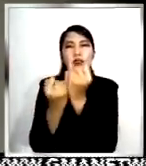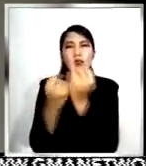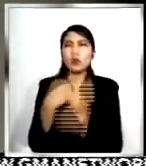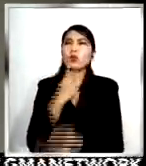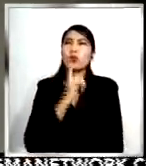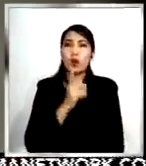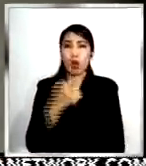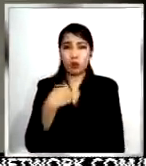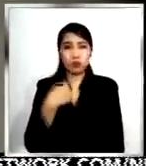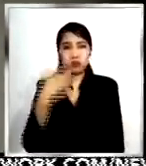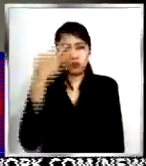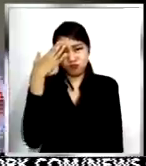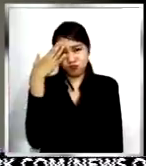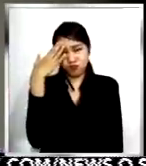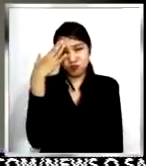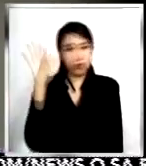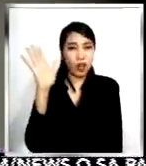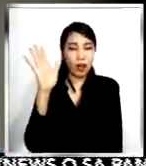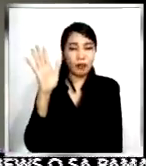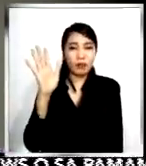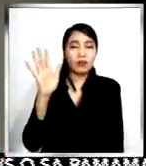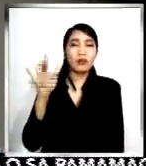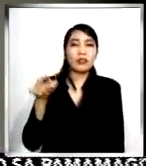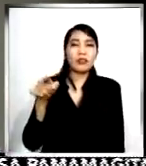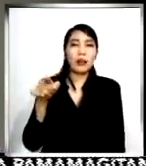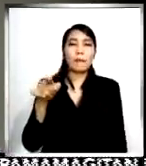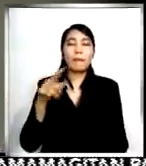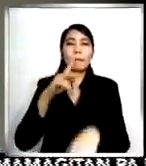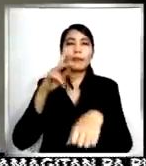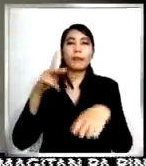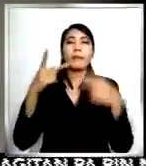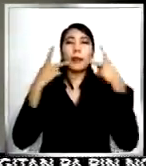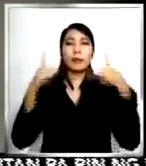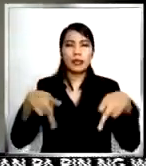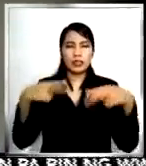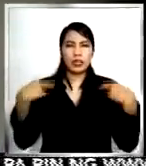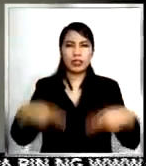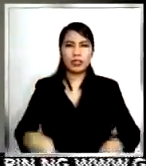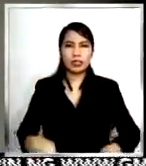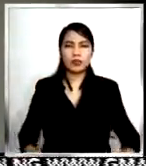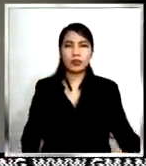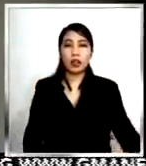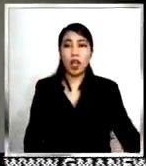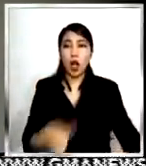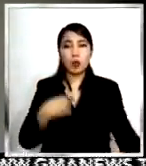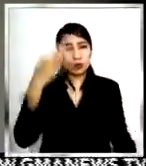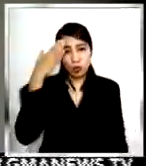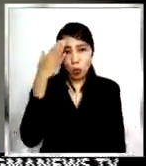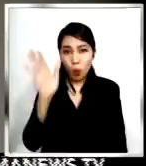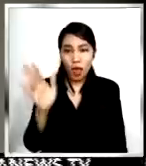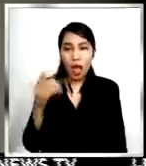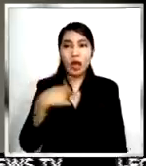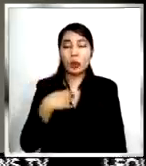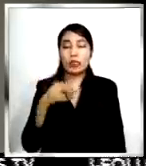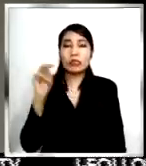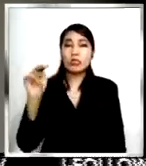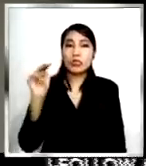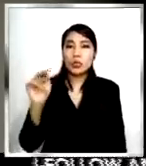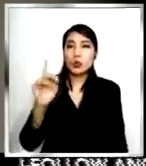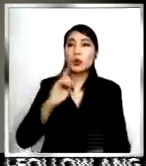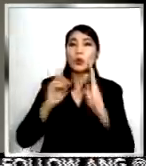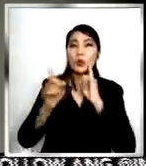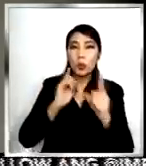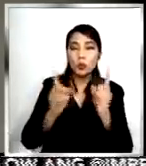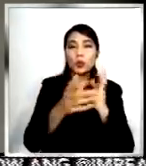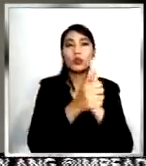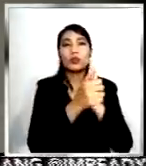course, aaralin ko yan. Alangan ang sasabihin ko na alam ko na hindi ko alam. I have to talk to experts, to refer to